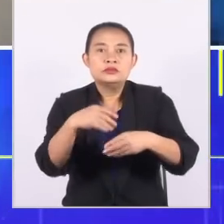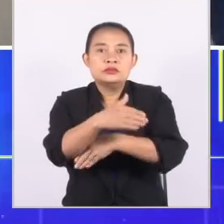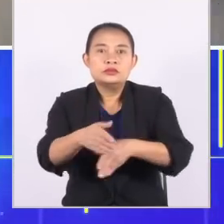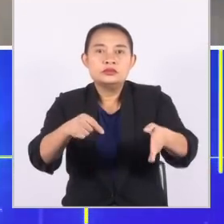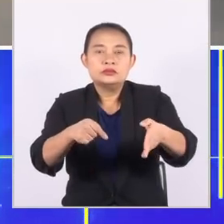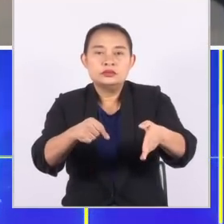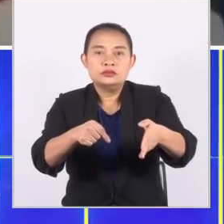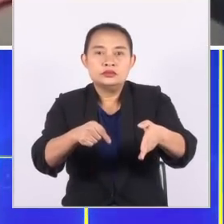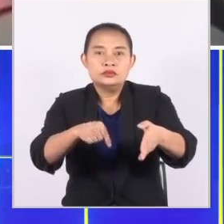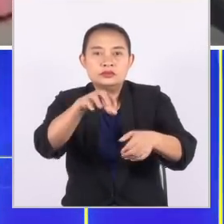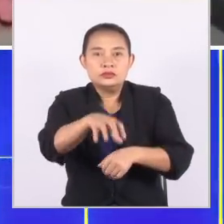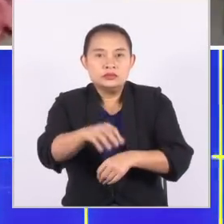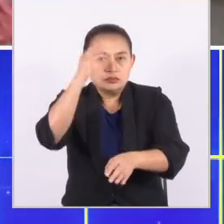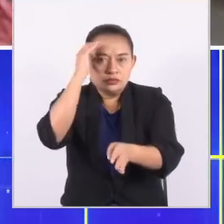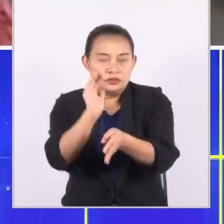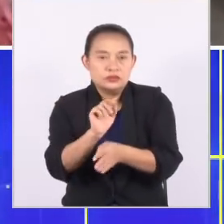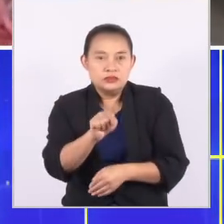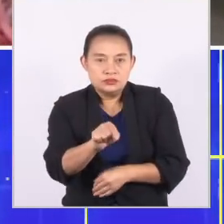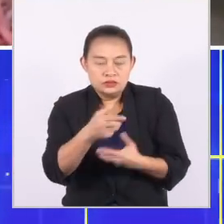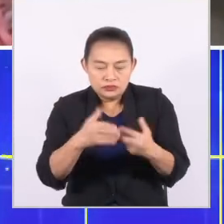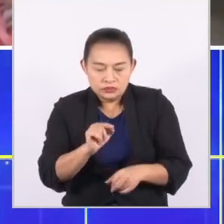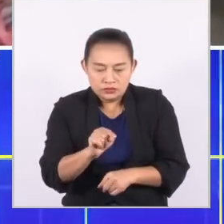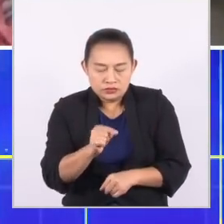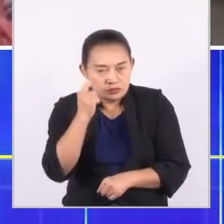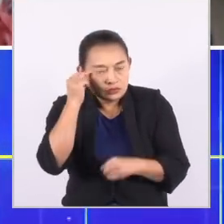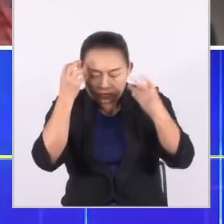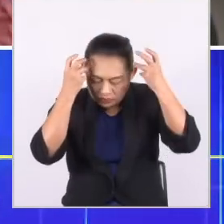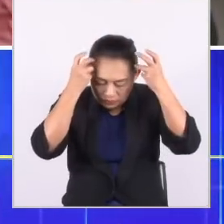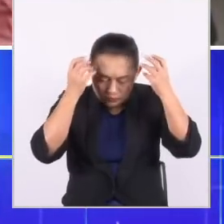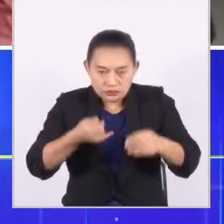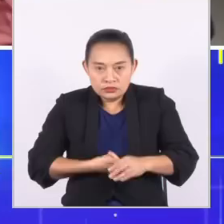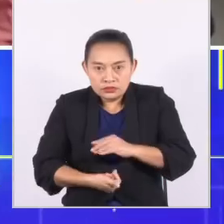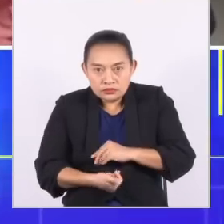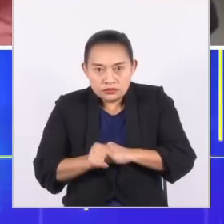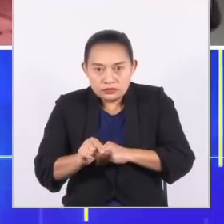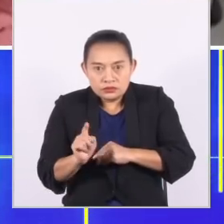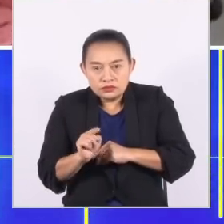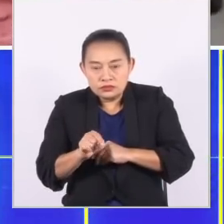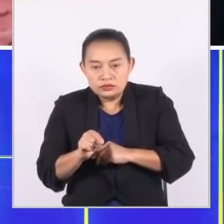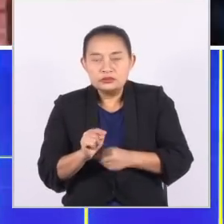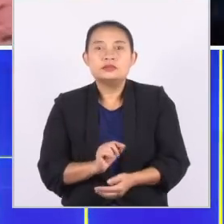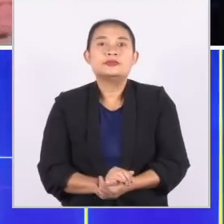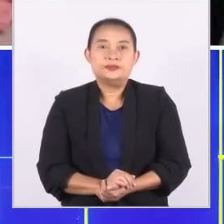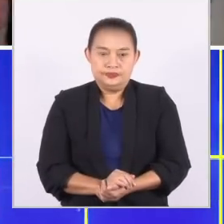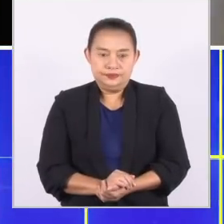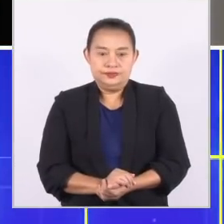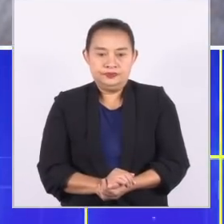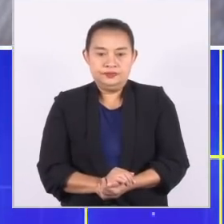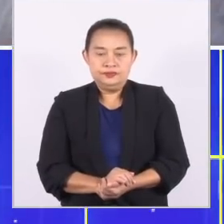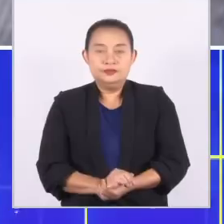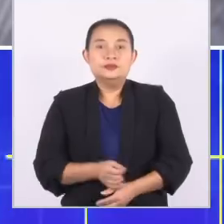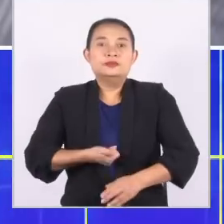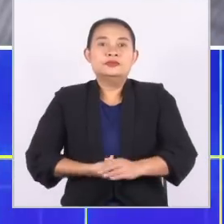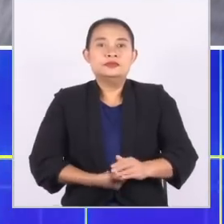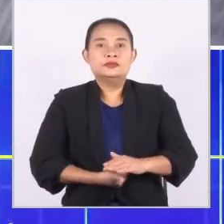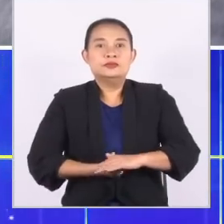ความเครียดอะไรอย่างงี้นะก็อาจจะเกิดได้ หรือมันเป็นช่วงเวลาที่กำลังจะคลอดพอดีหรือเปล่า ค่ะก็เลยต้องคลอดกันที่โรงพักเลยนะ